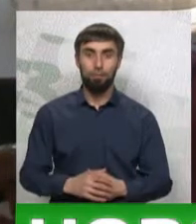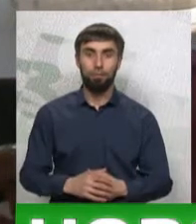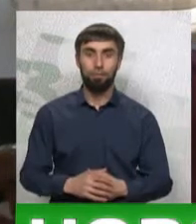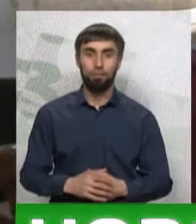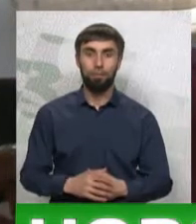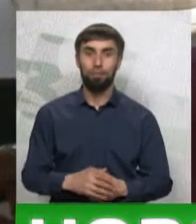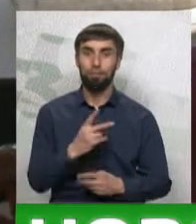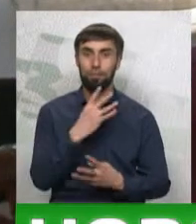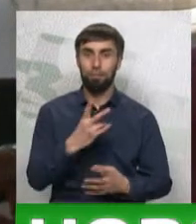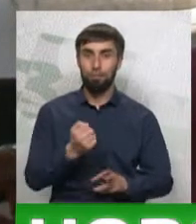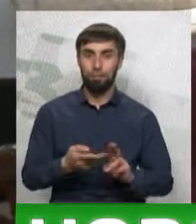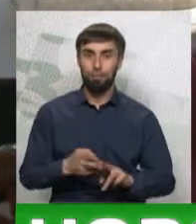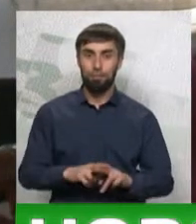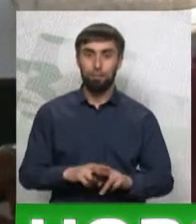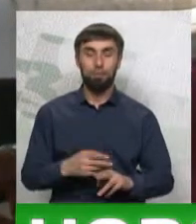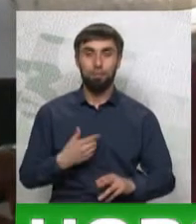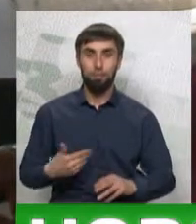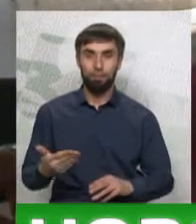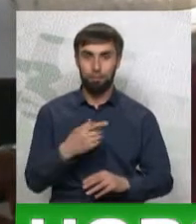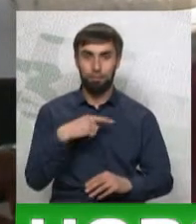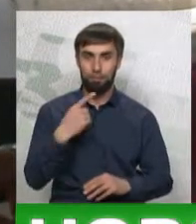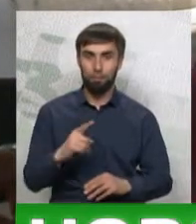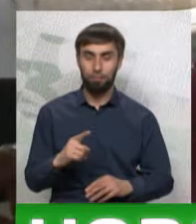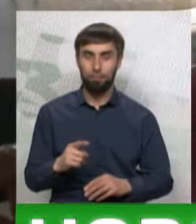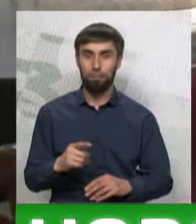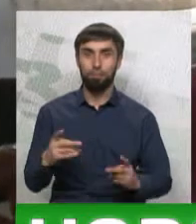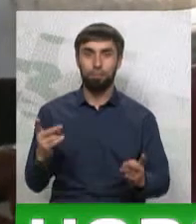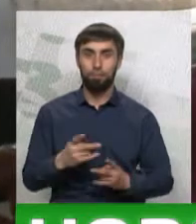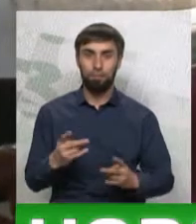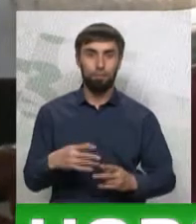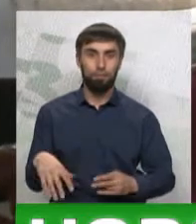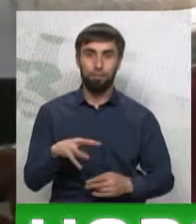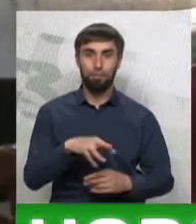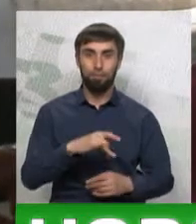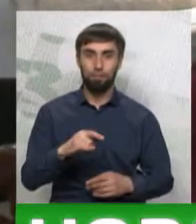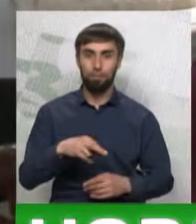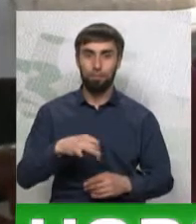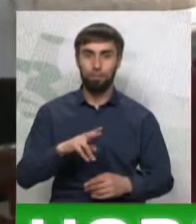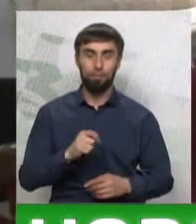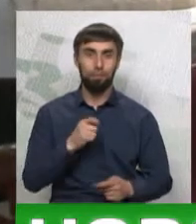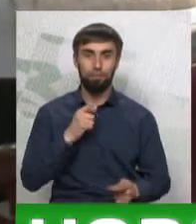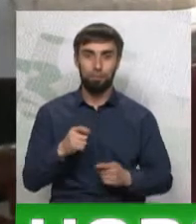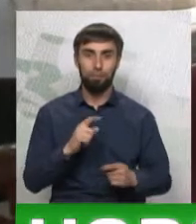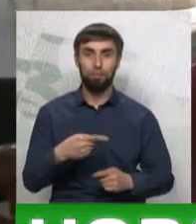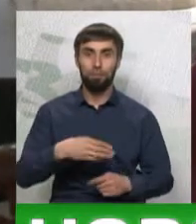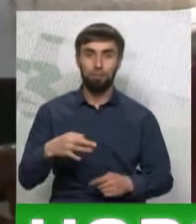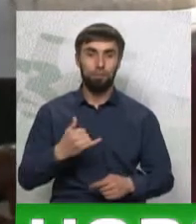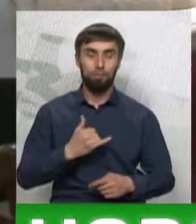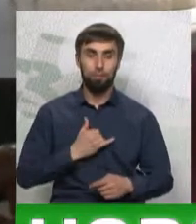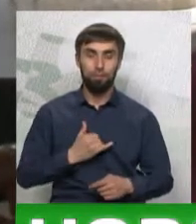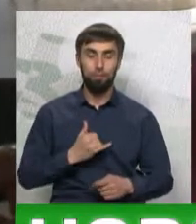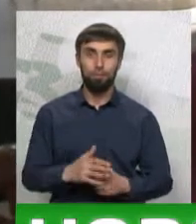несмотря на это мы говорим что необходимо все меры профилактики соблюдать потому что у нас